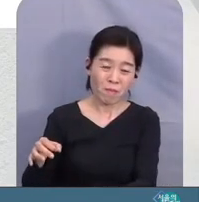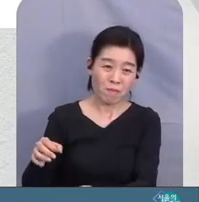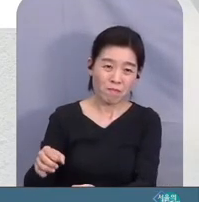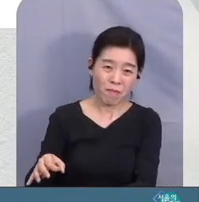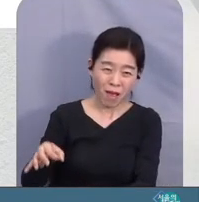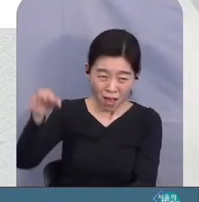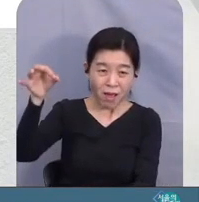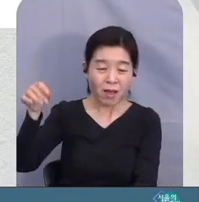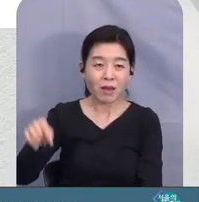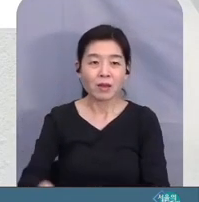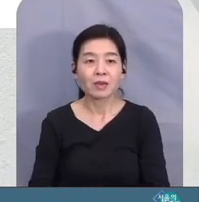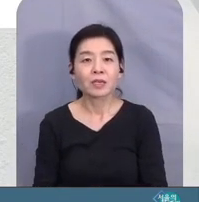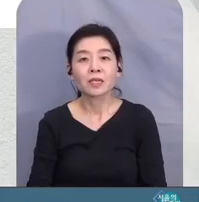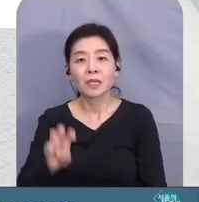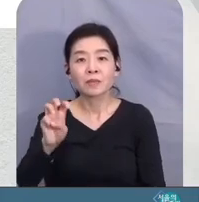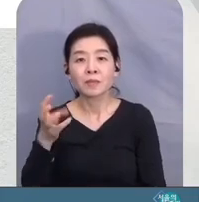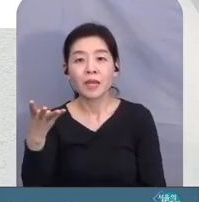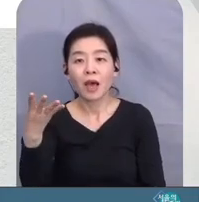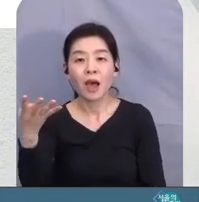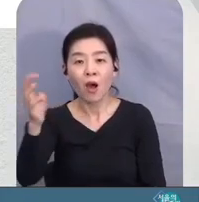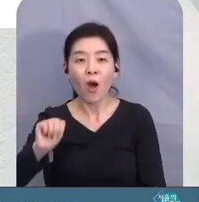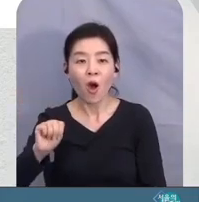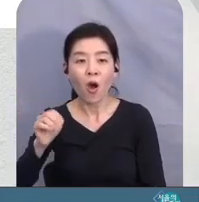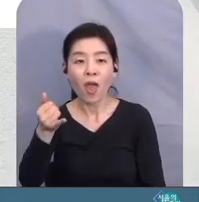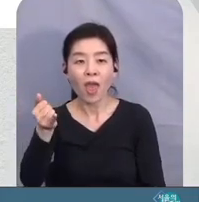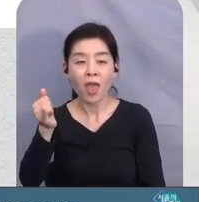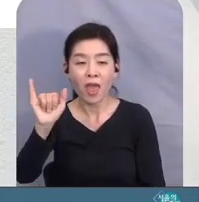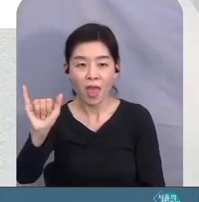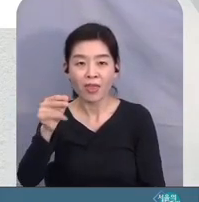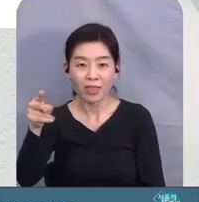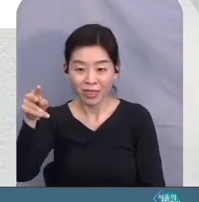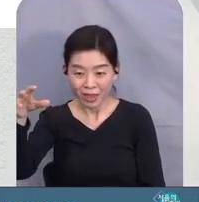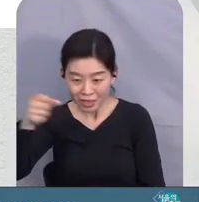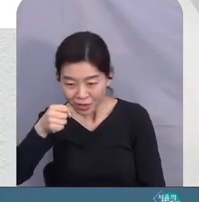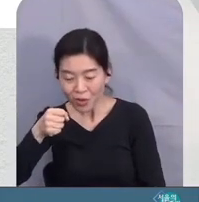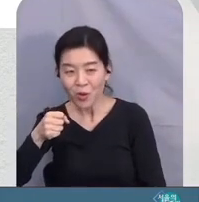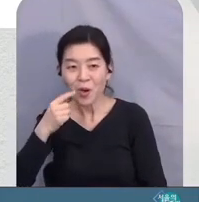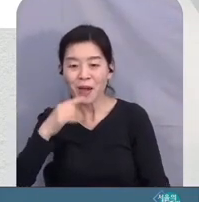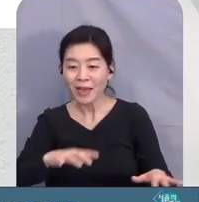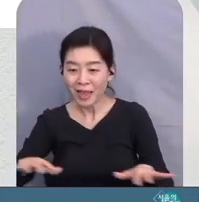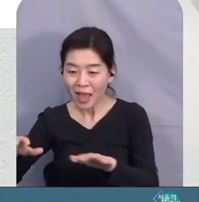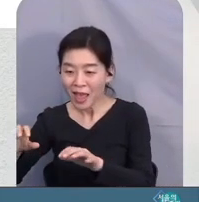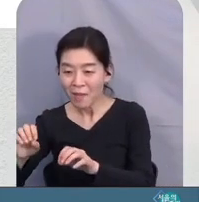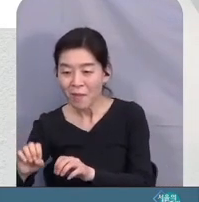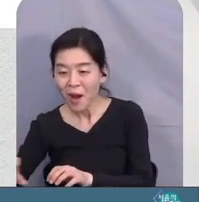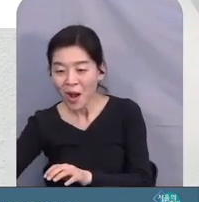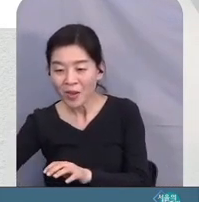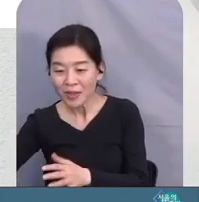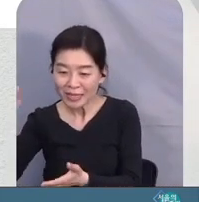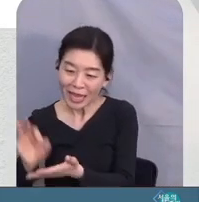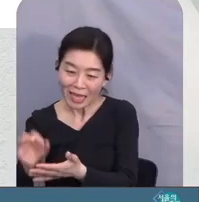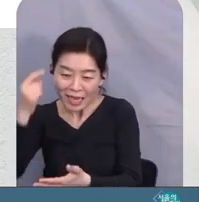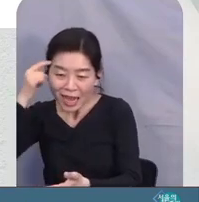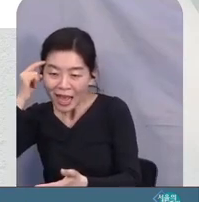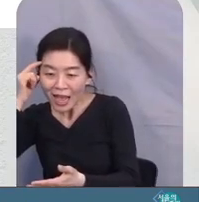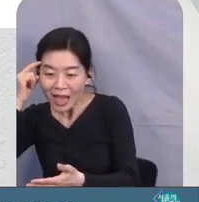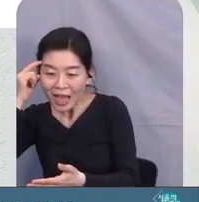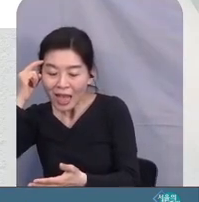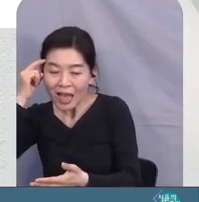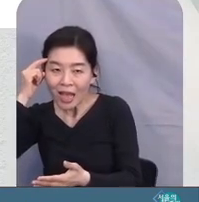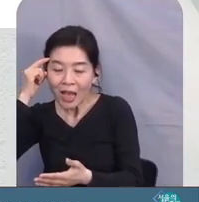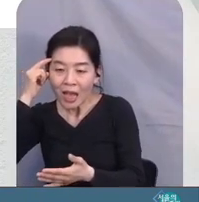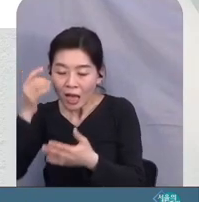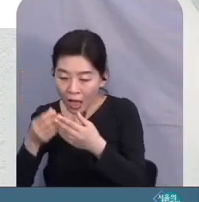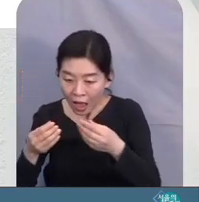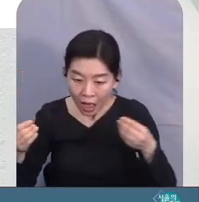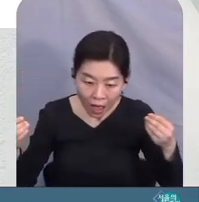34억 엔으로 바다에 배출하면 자기네들의 비용이 부담이 적다. 이렇게 얘기를 했는데 알고 보니까